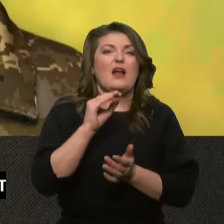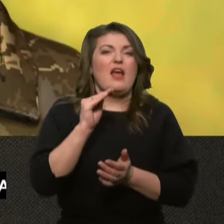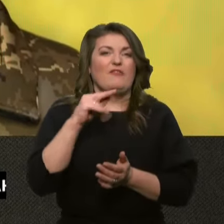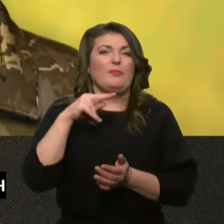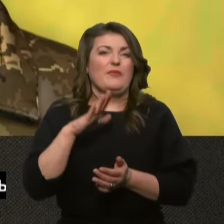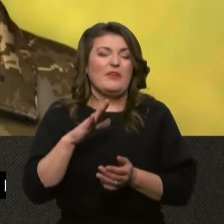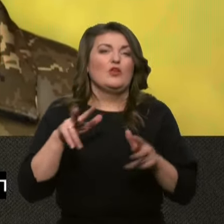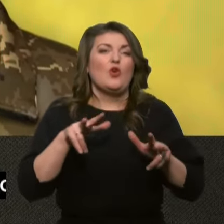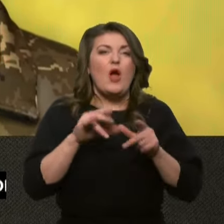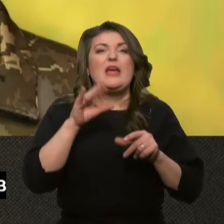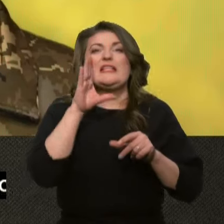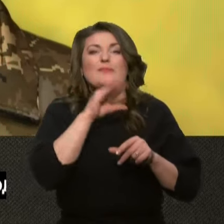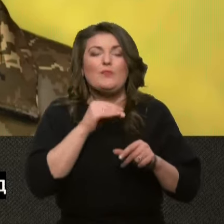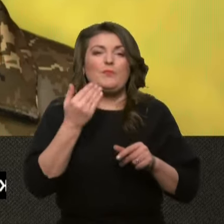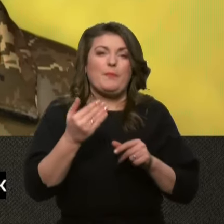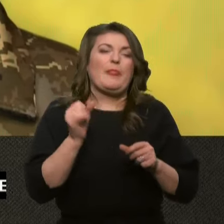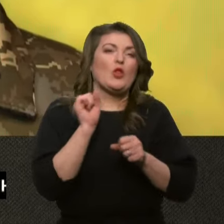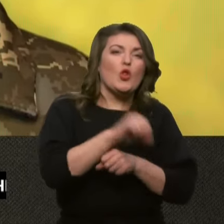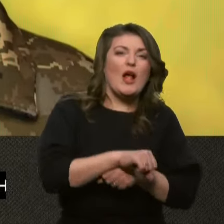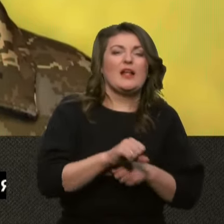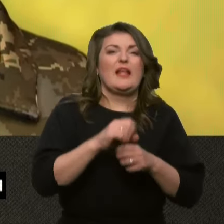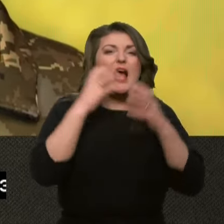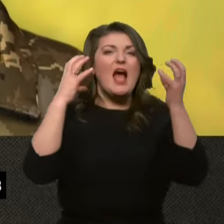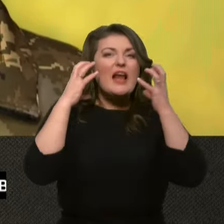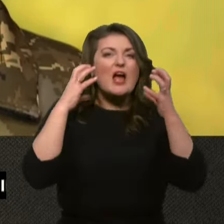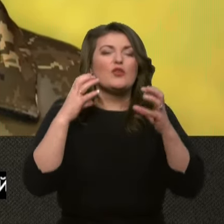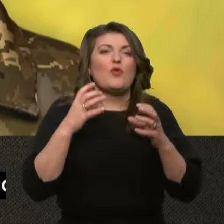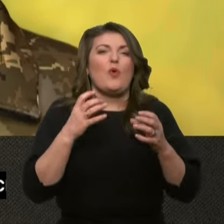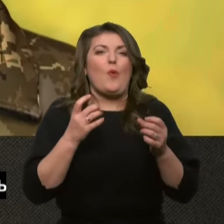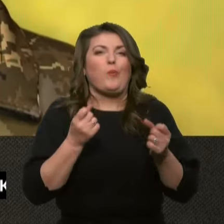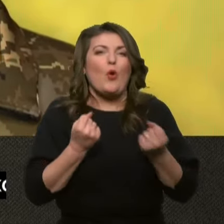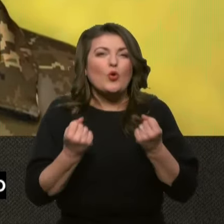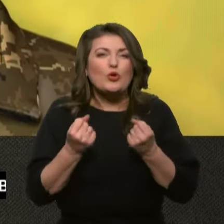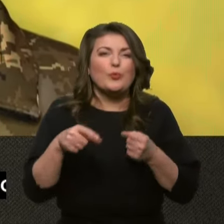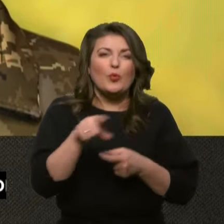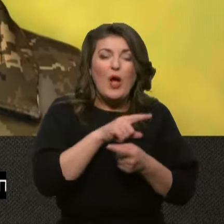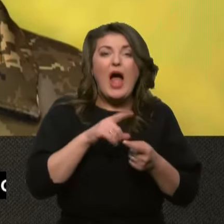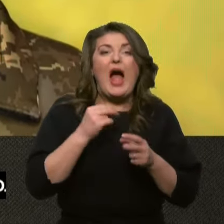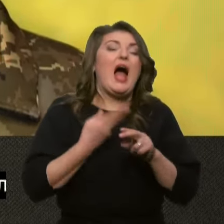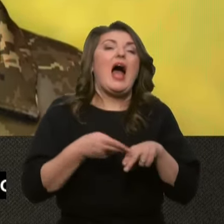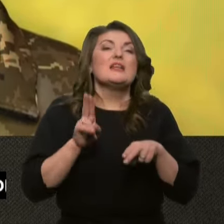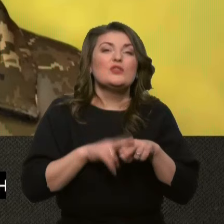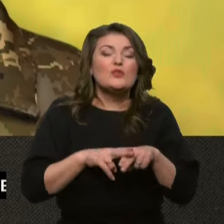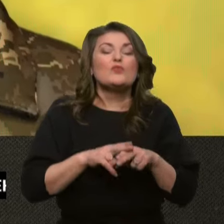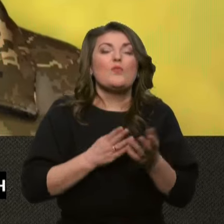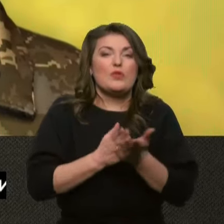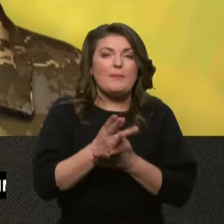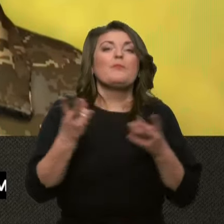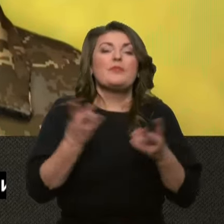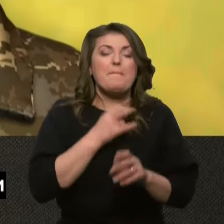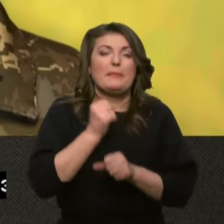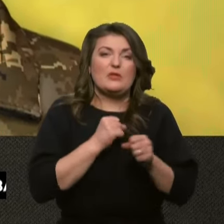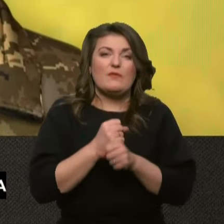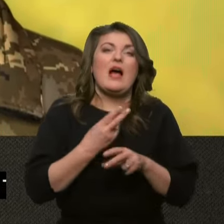спроможність їх долати радіоперешкоди, радіоборотьбу. І в цьому напрямку, але в цьому напрямку потрібно працювати. І це, за